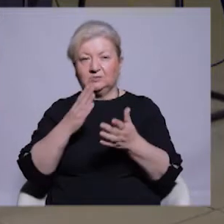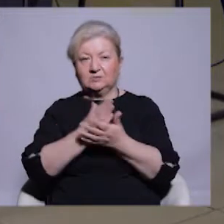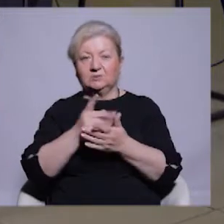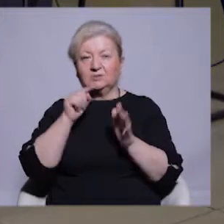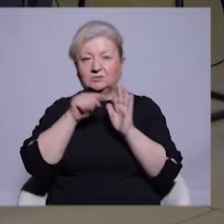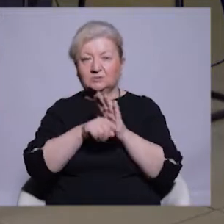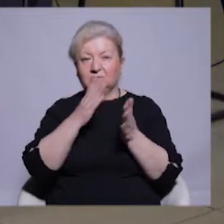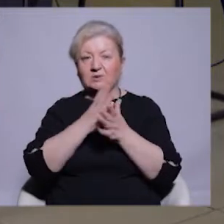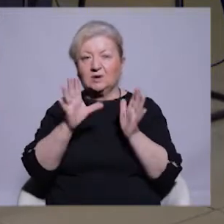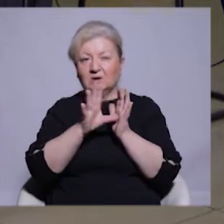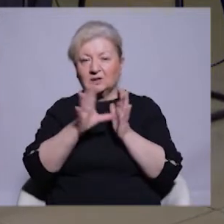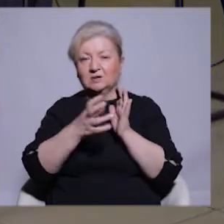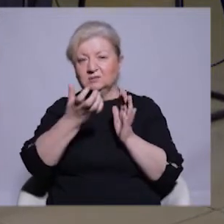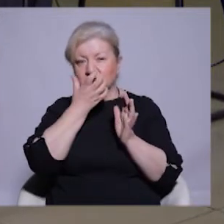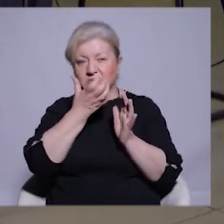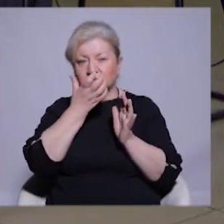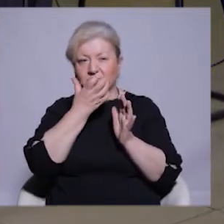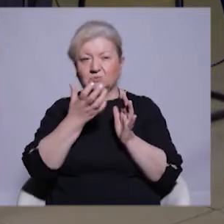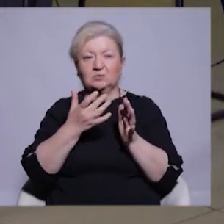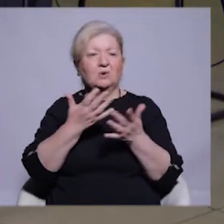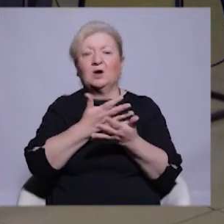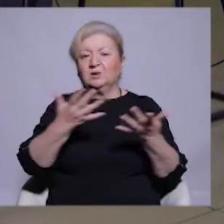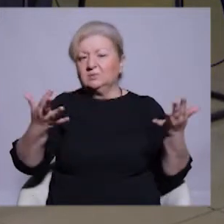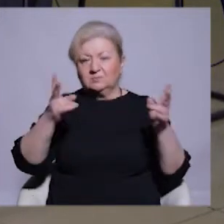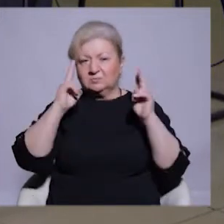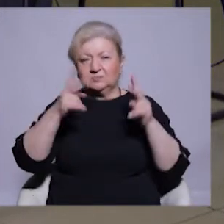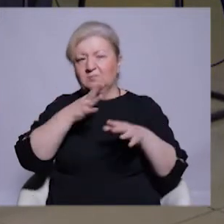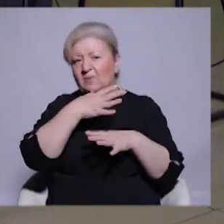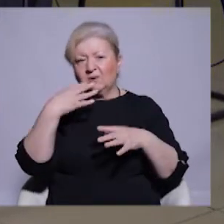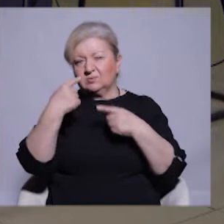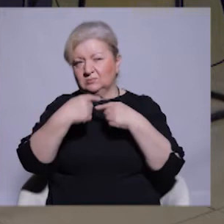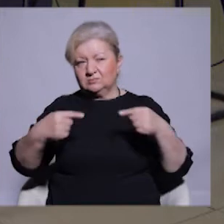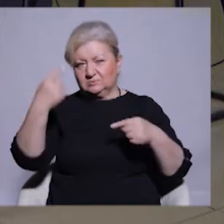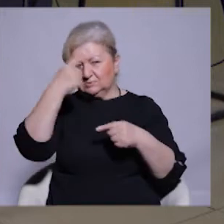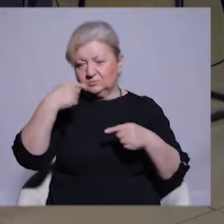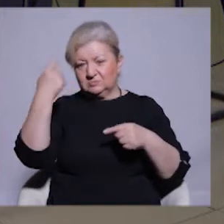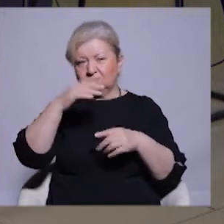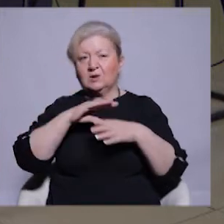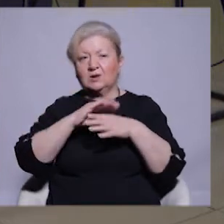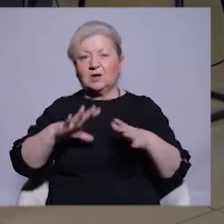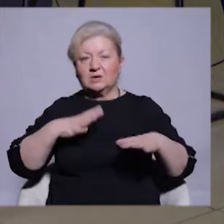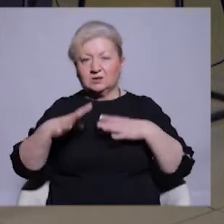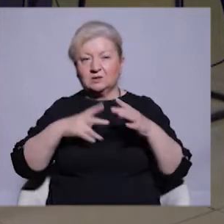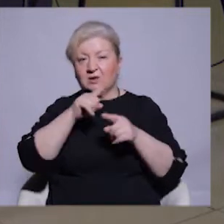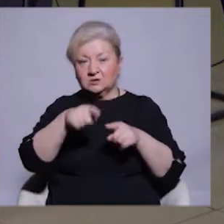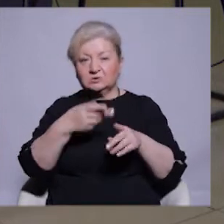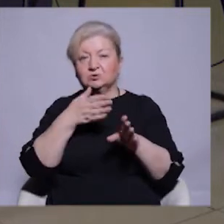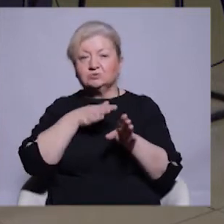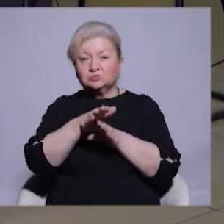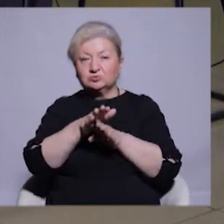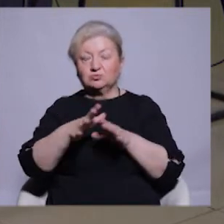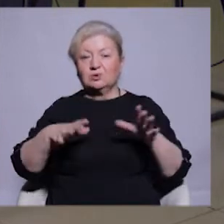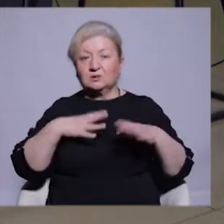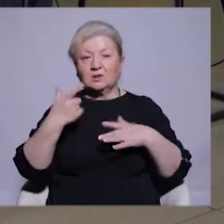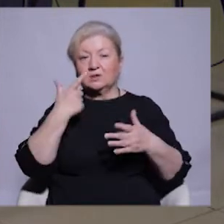მასში შედის ელექტრული, ციტბურიც და რა ვიცი, ძალიან ბევრი სხვადასხვანაირი ტიპის ენერგია. აი ეს სრული ენერგია